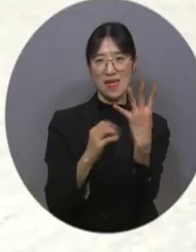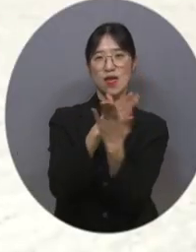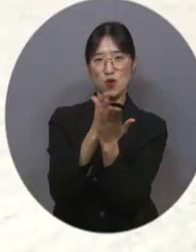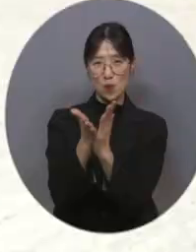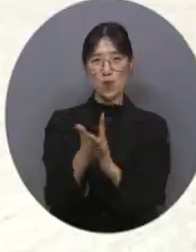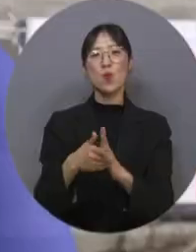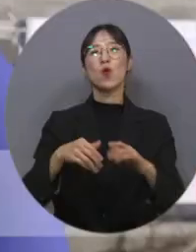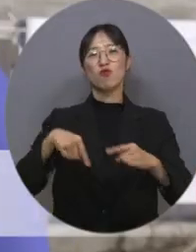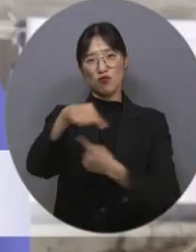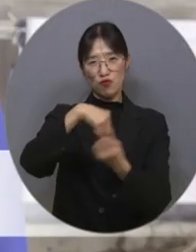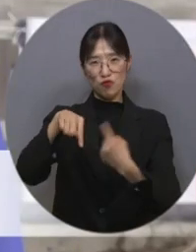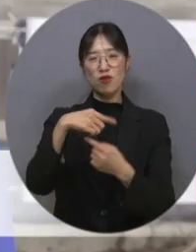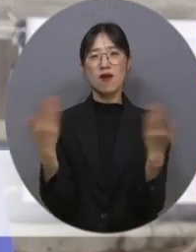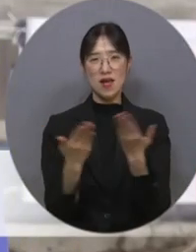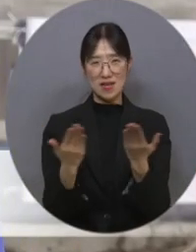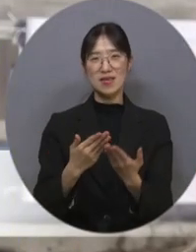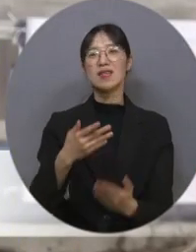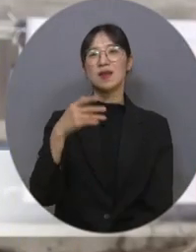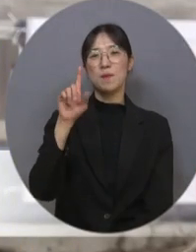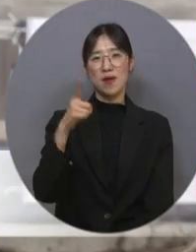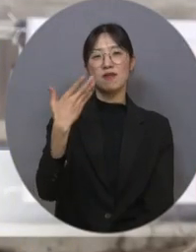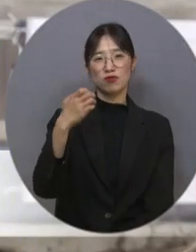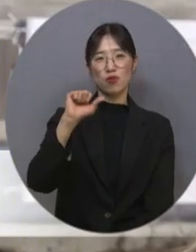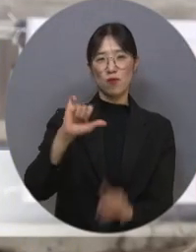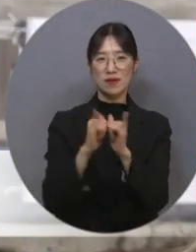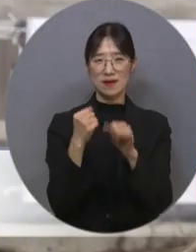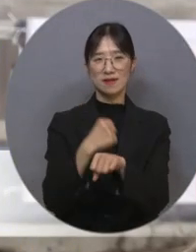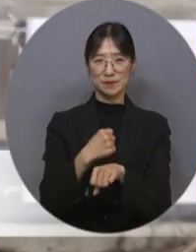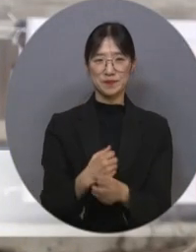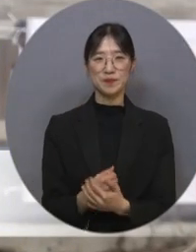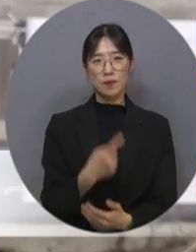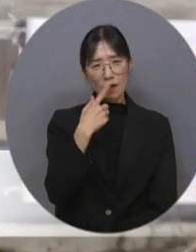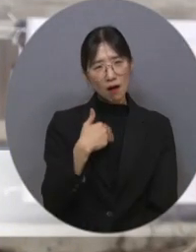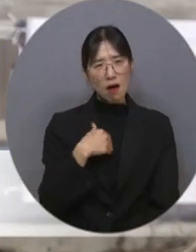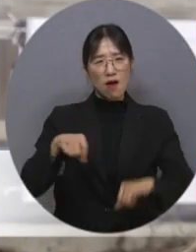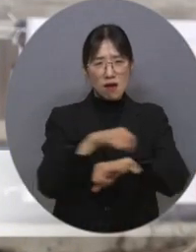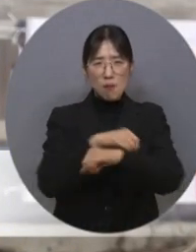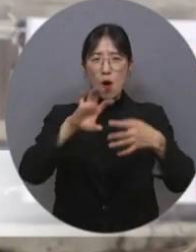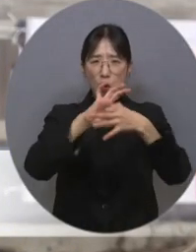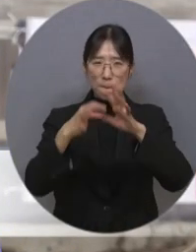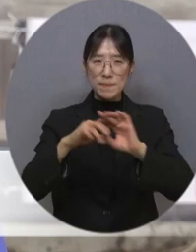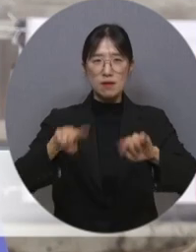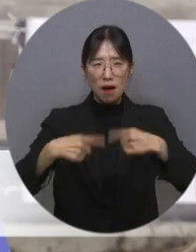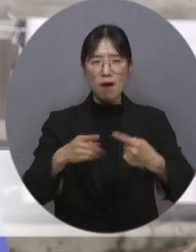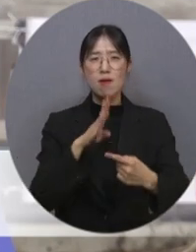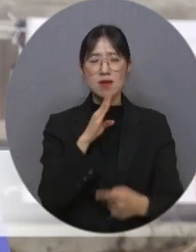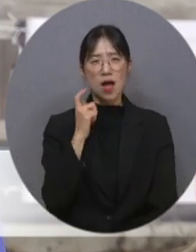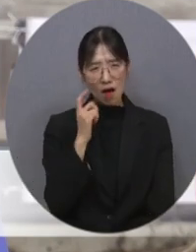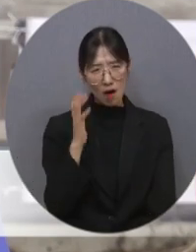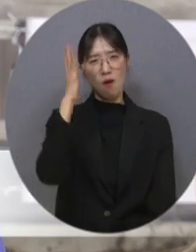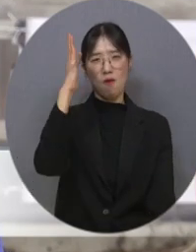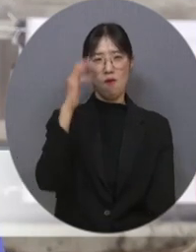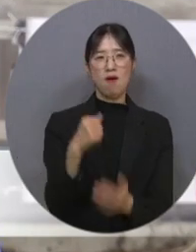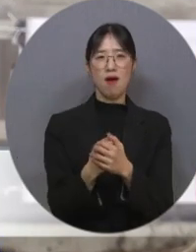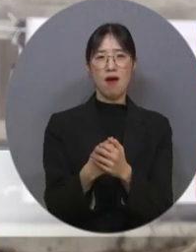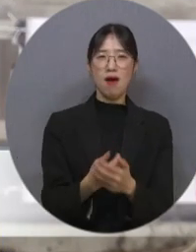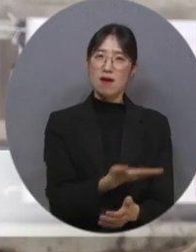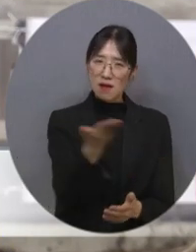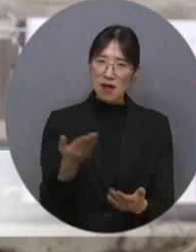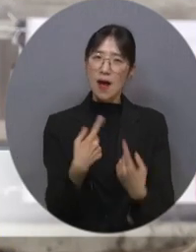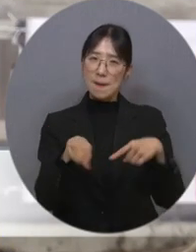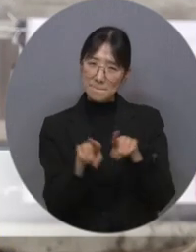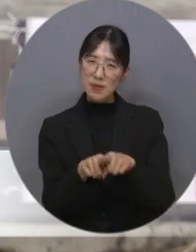참가했습니다. 일단 제가 이렇게 스페셜올림픽 나온 것만 해도 되게 영광이고 아이들과 함께 경쟁도